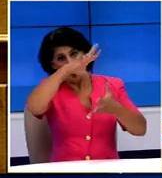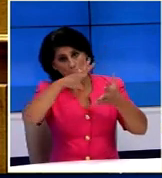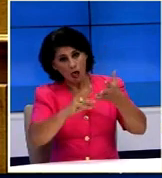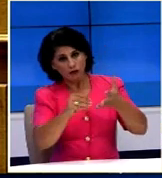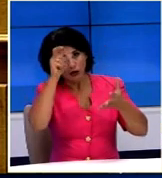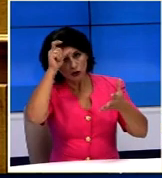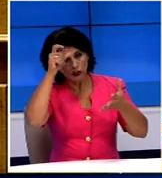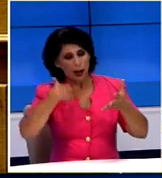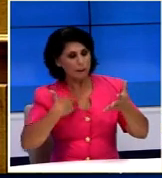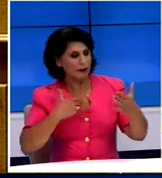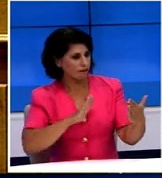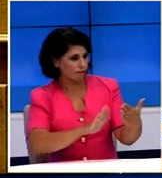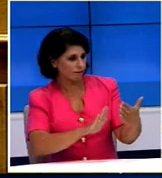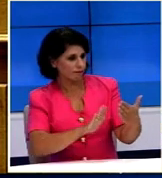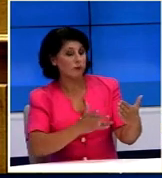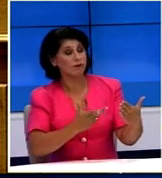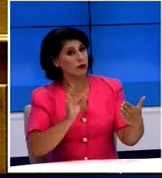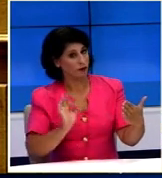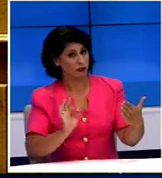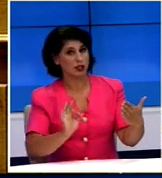είναι προφανές ότι απαιτείται ενότητα.